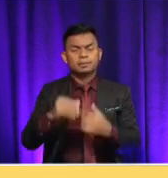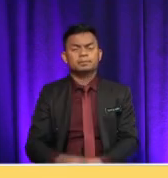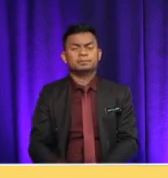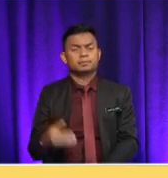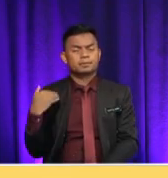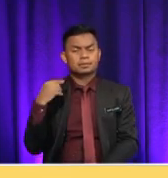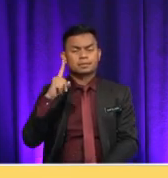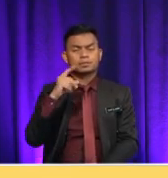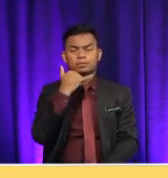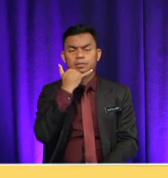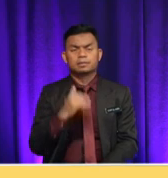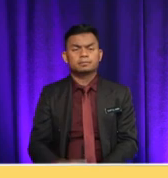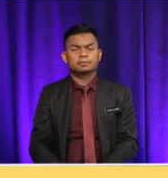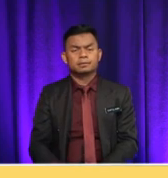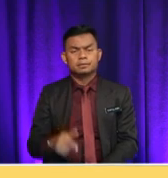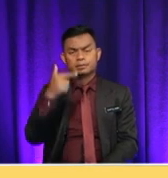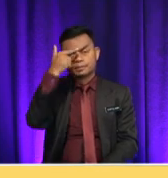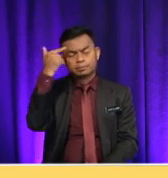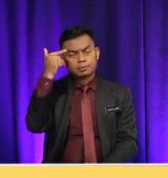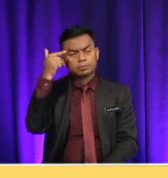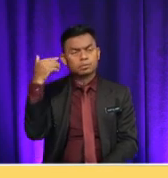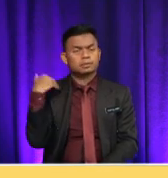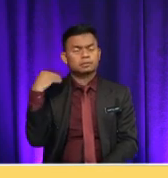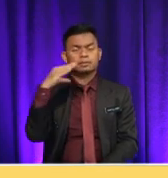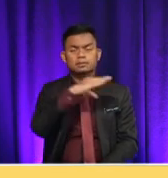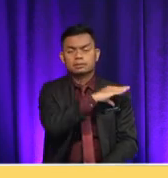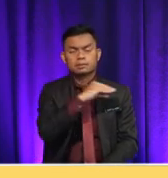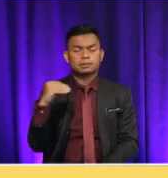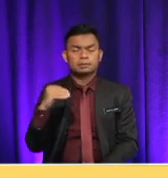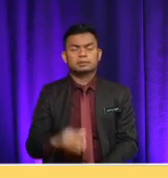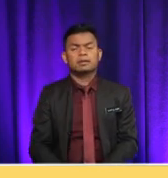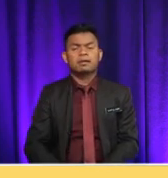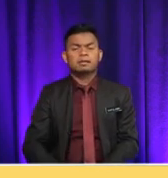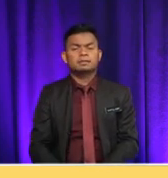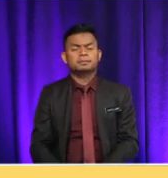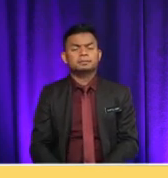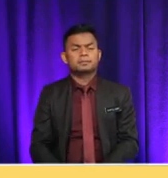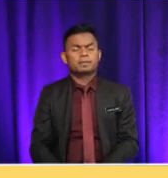situ Dia kena ada dan yang tadi atau ya